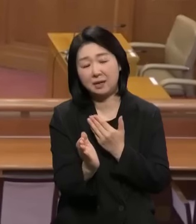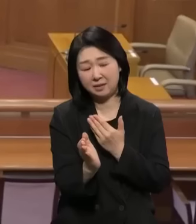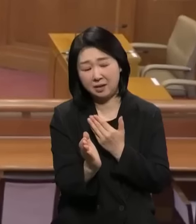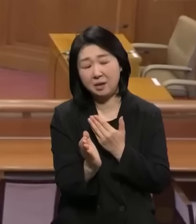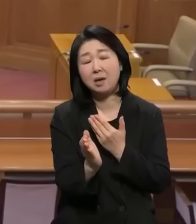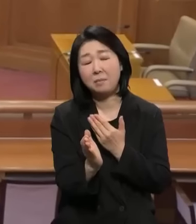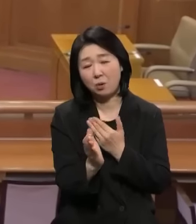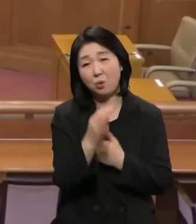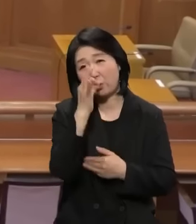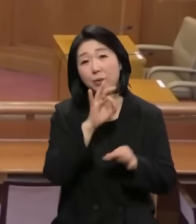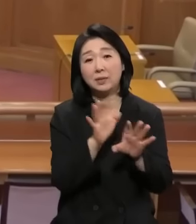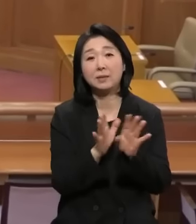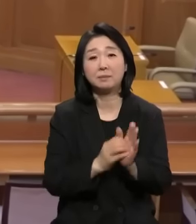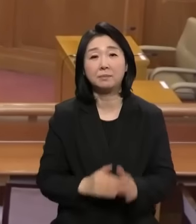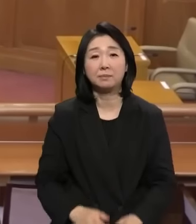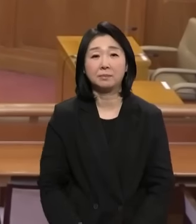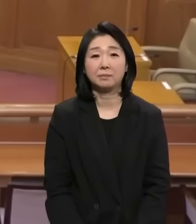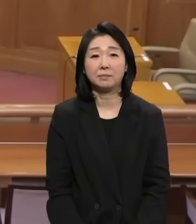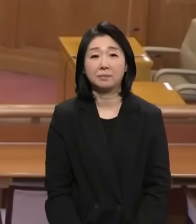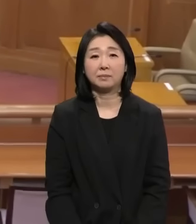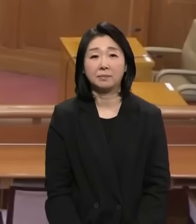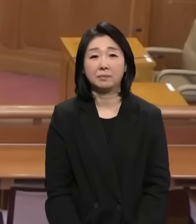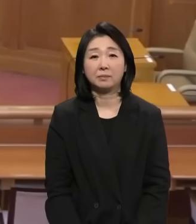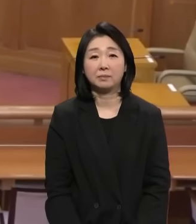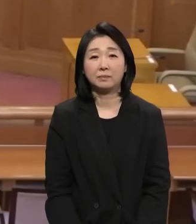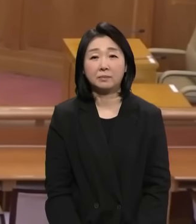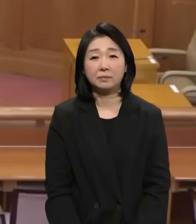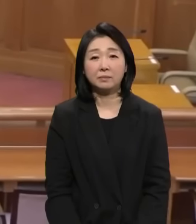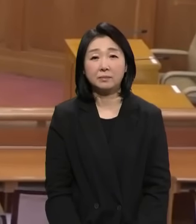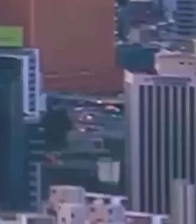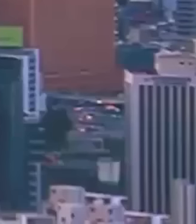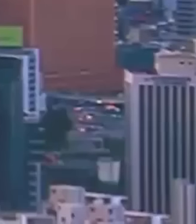효력을 잃었습니다 JTBC 조회입니다